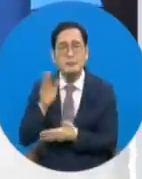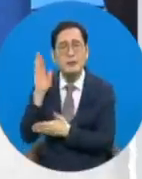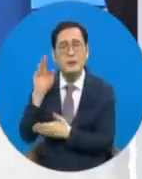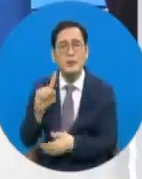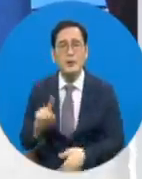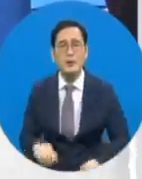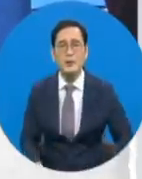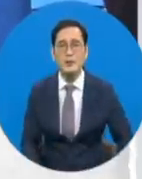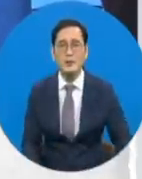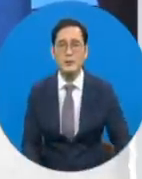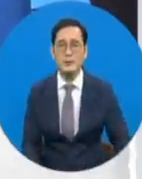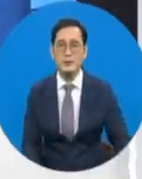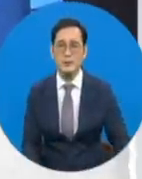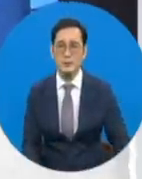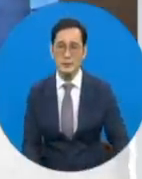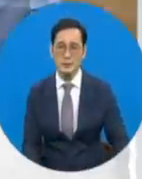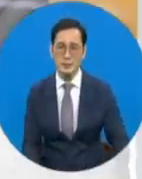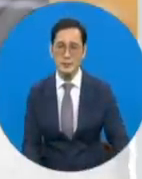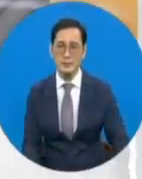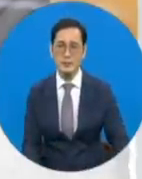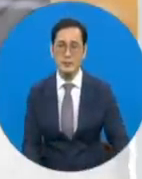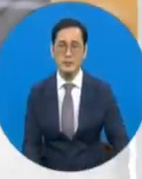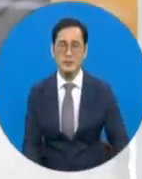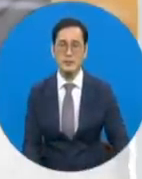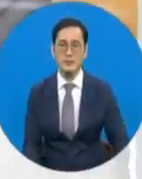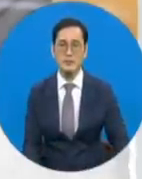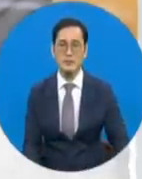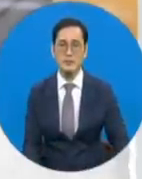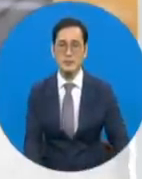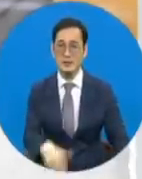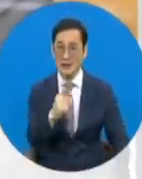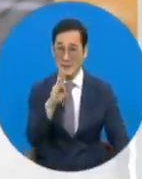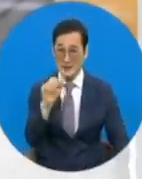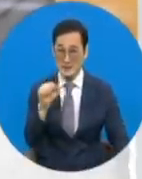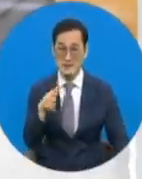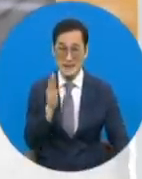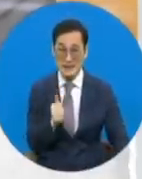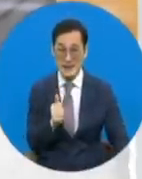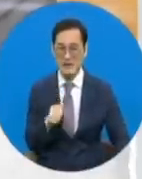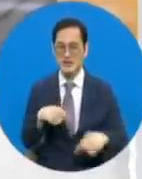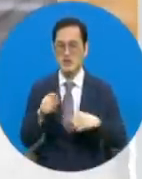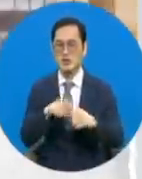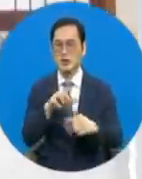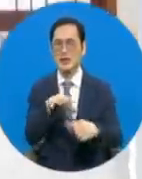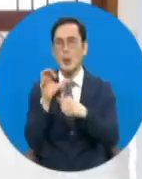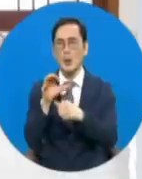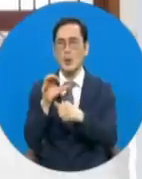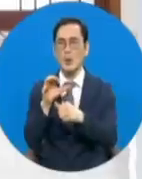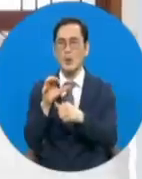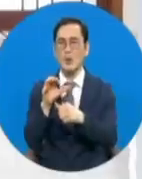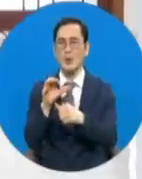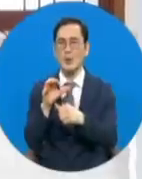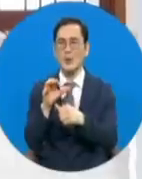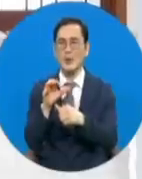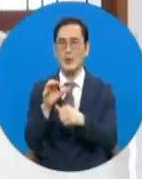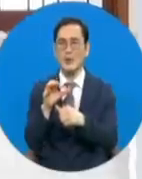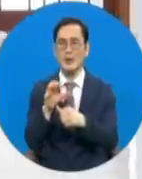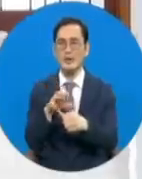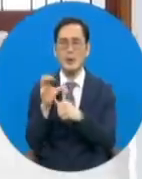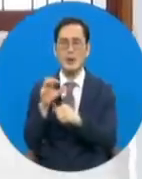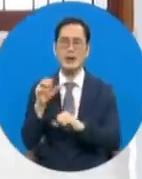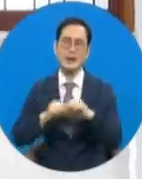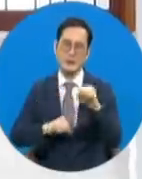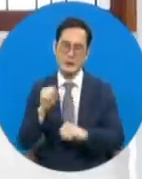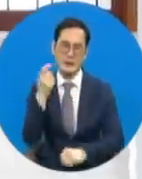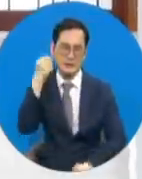대통령을 만나겠다 이렇게 얘기하는 것은 지금 사장 자체가 이걸 정치 이슈화를 해서 뭔가 의도적으로 끌고 가려는 것이다.